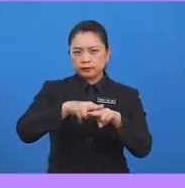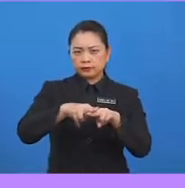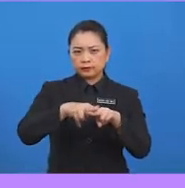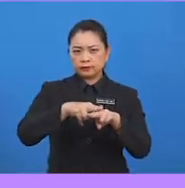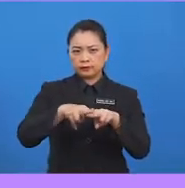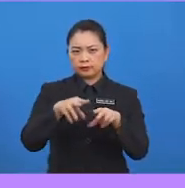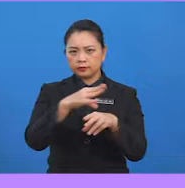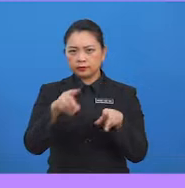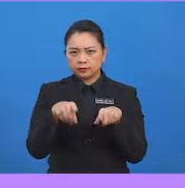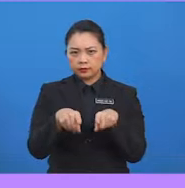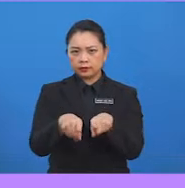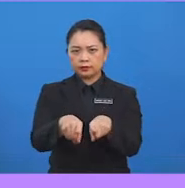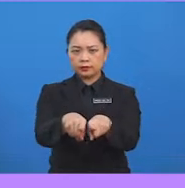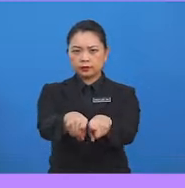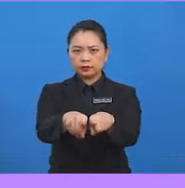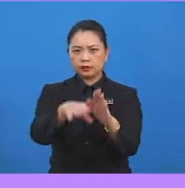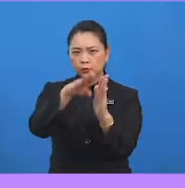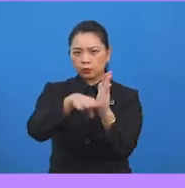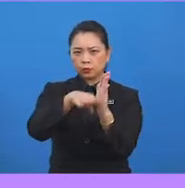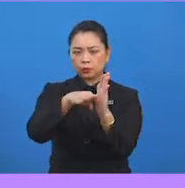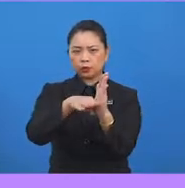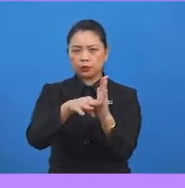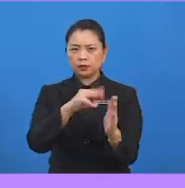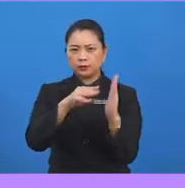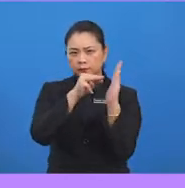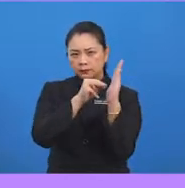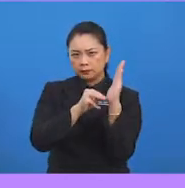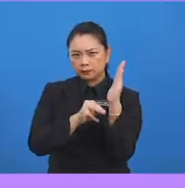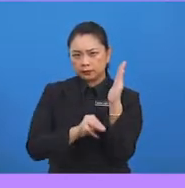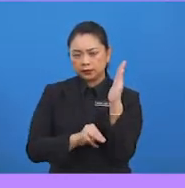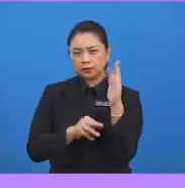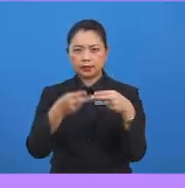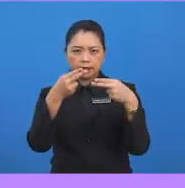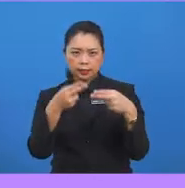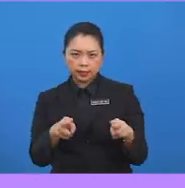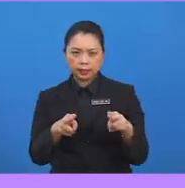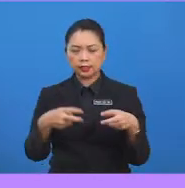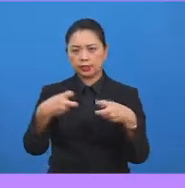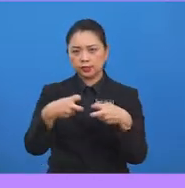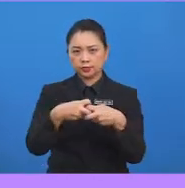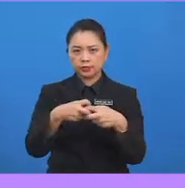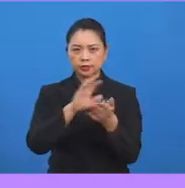dan landasan kereta api yang kurang meminimumkan kehilangan tenaga elektrik.